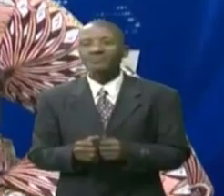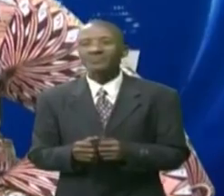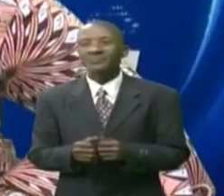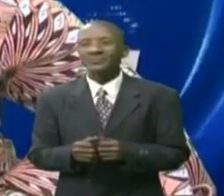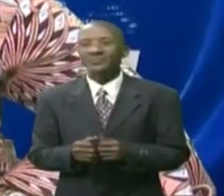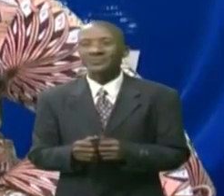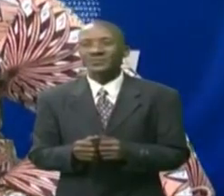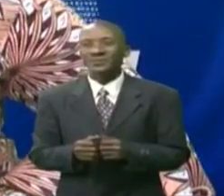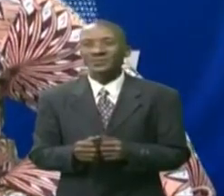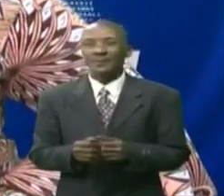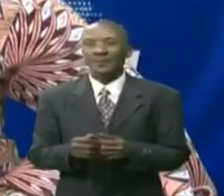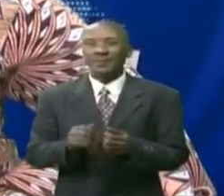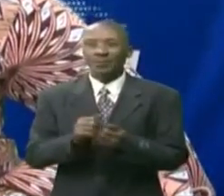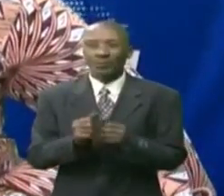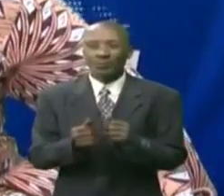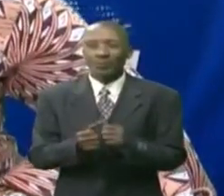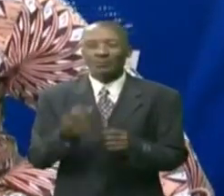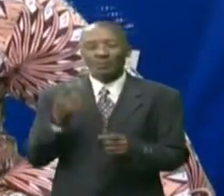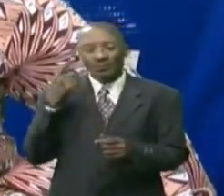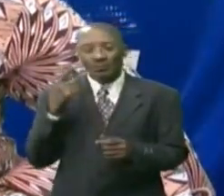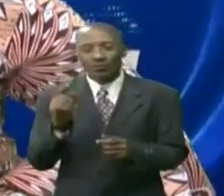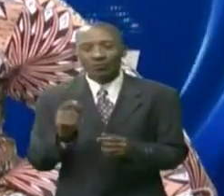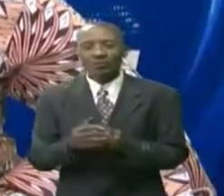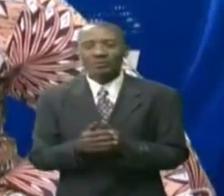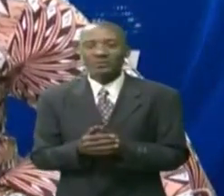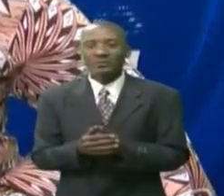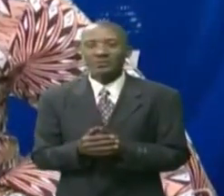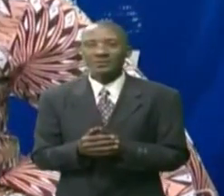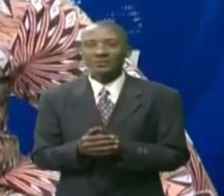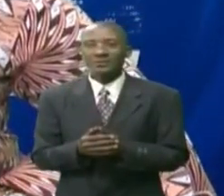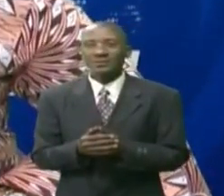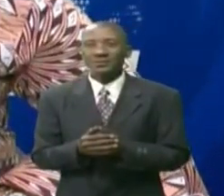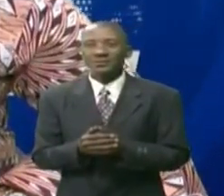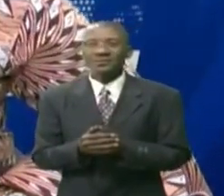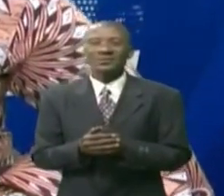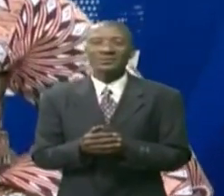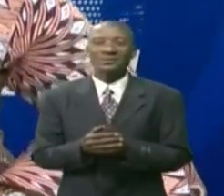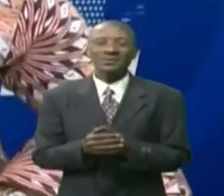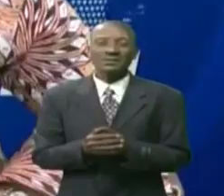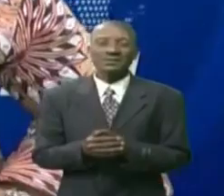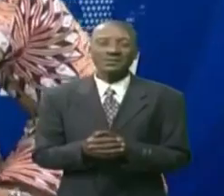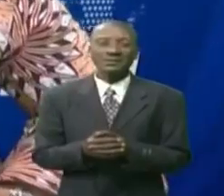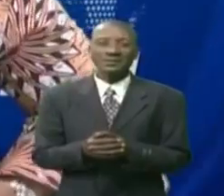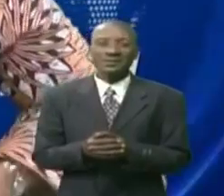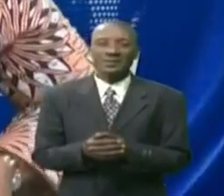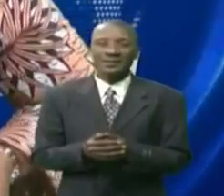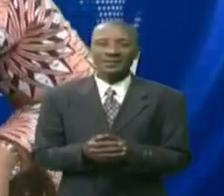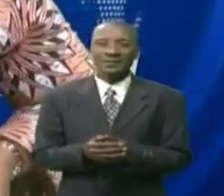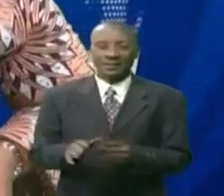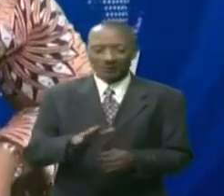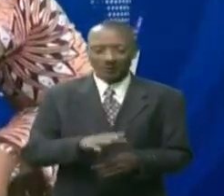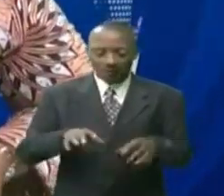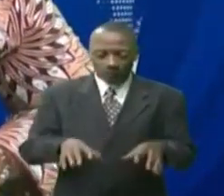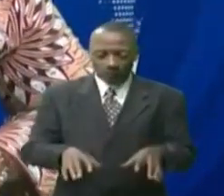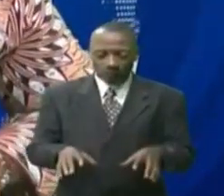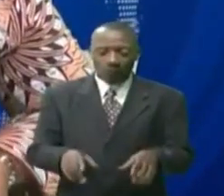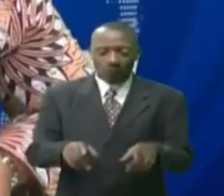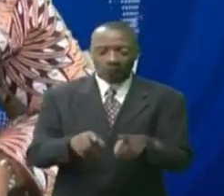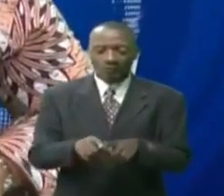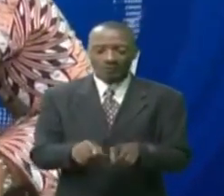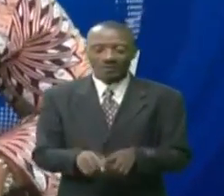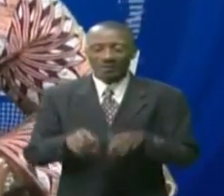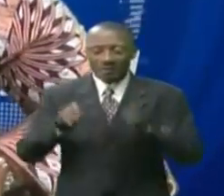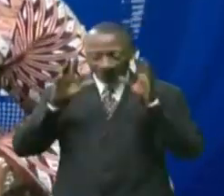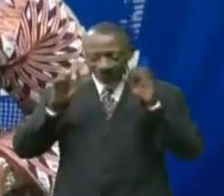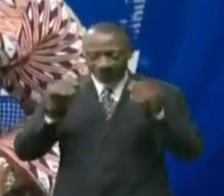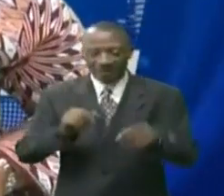2023. Marie-Josée Ifoku, présidente de l'Alliance des élites du Congo, pour un Congo nouveau, et plusieurs